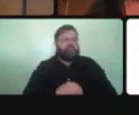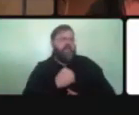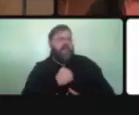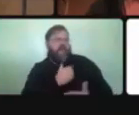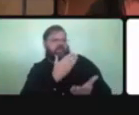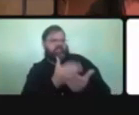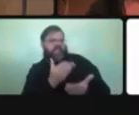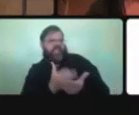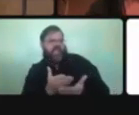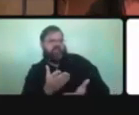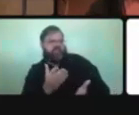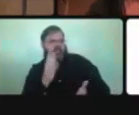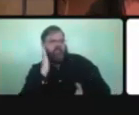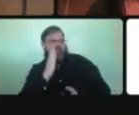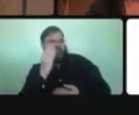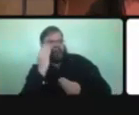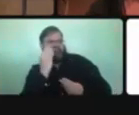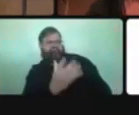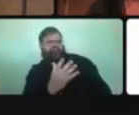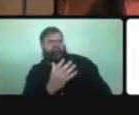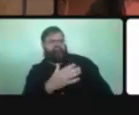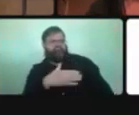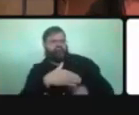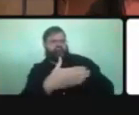asante sana kwa jibu lako.